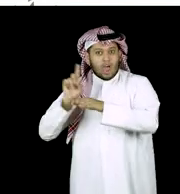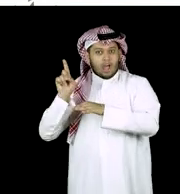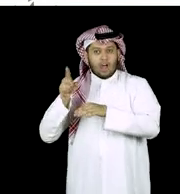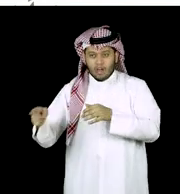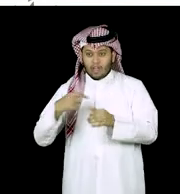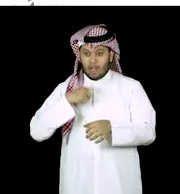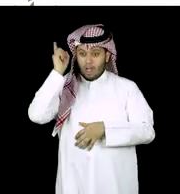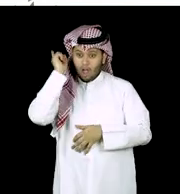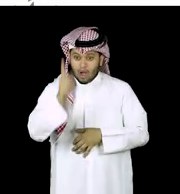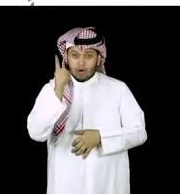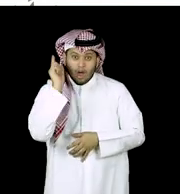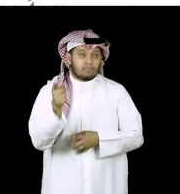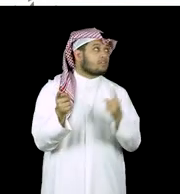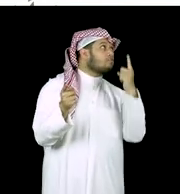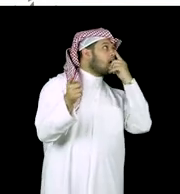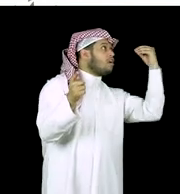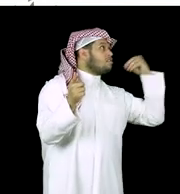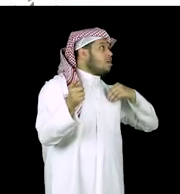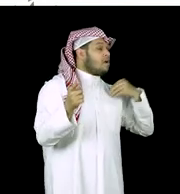يباشر تنفيذ